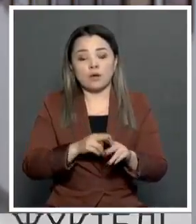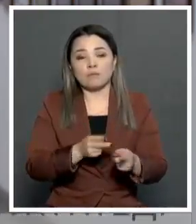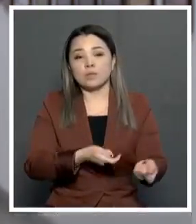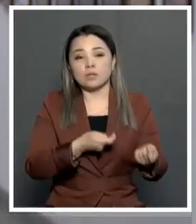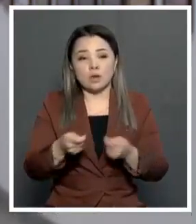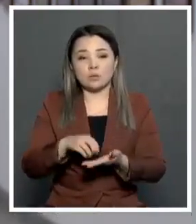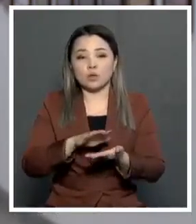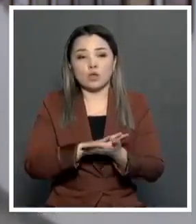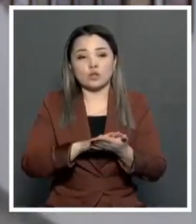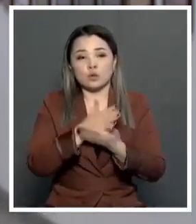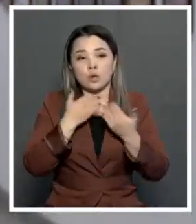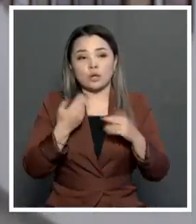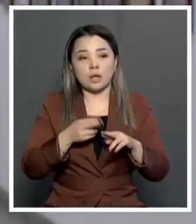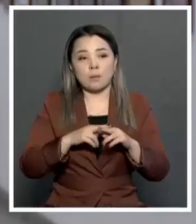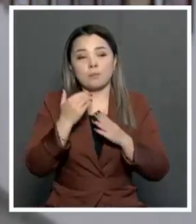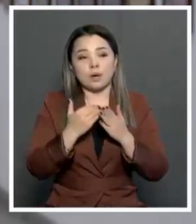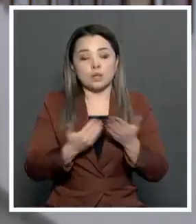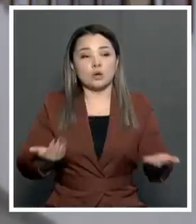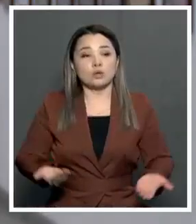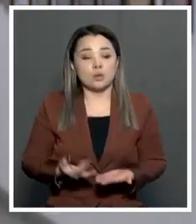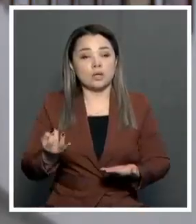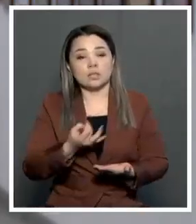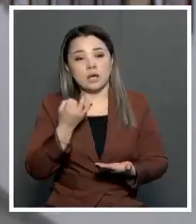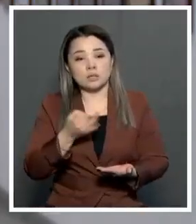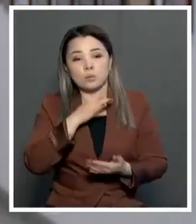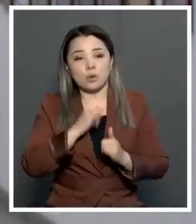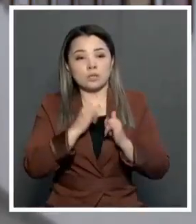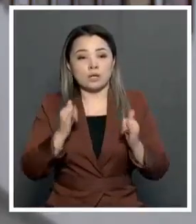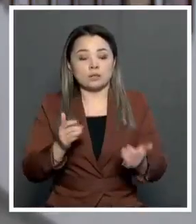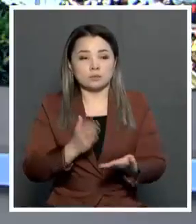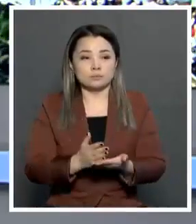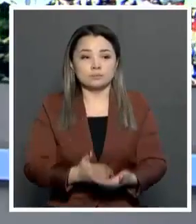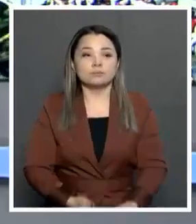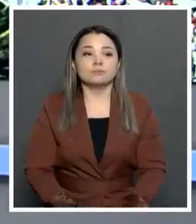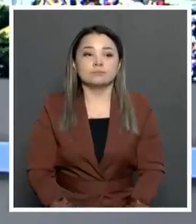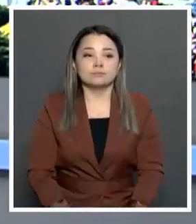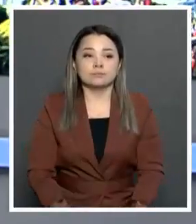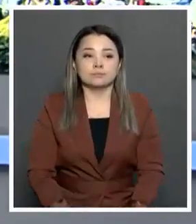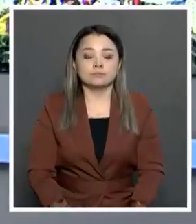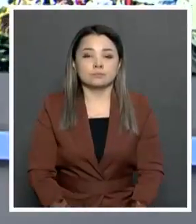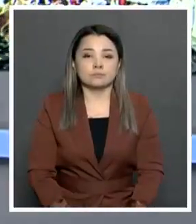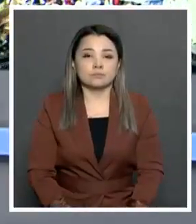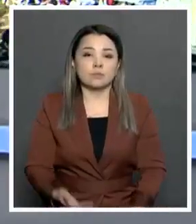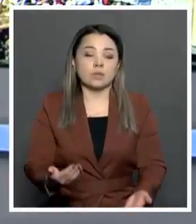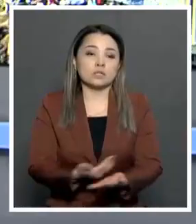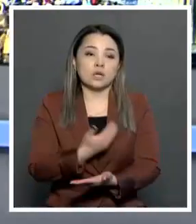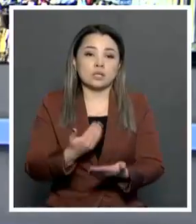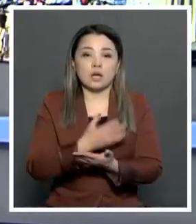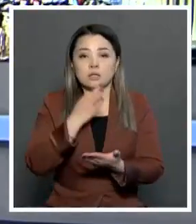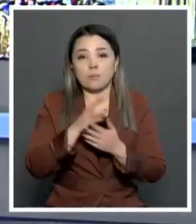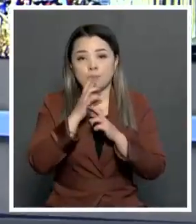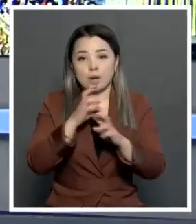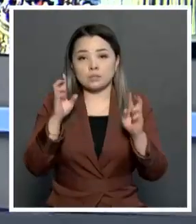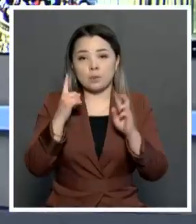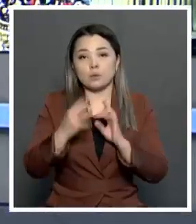науқас тіркелген жоқ. Қазір бұл бағдарламаға тұрғындардың қызығушылығы артып келеді. Жахан жаңалықтарына ойысайық. Бразилияда